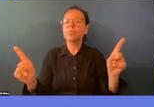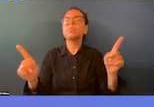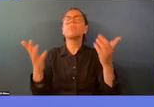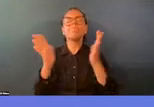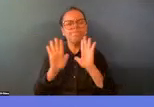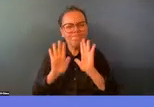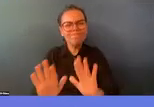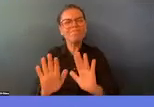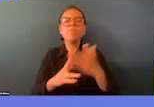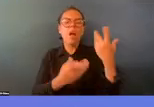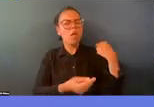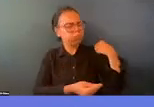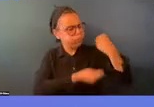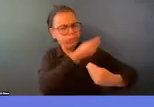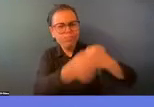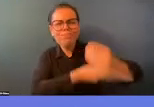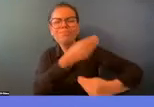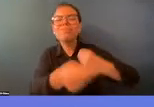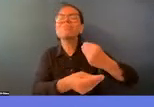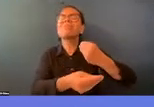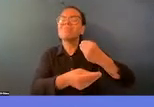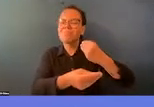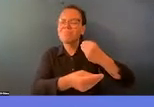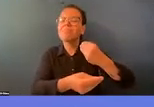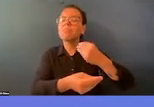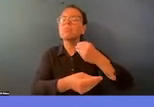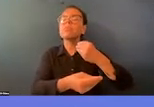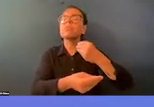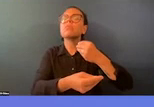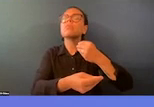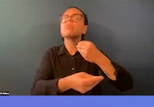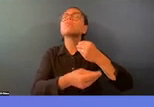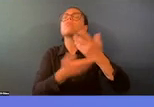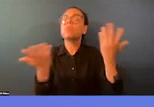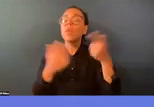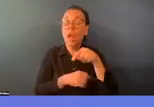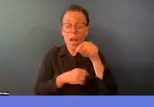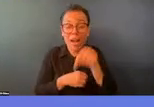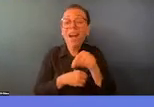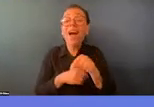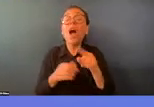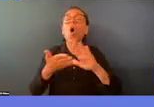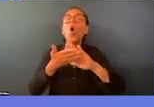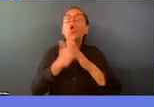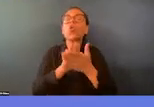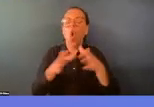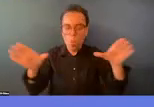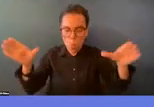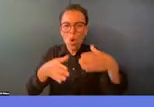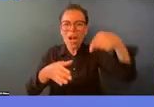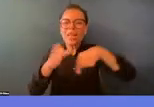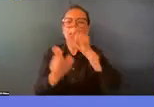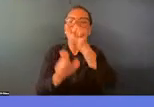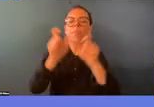и новых технологий. Предоставить равный доступ к совместному принятию решений